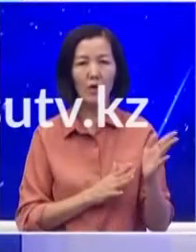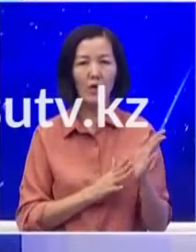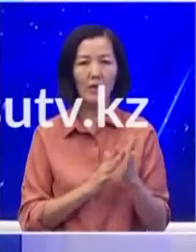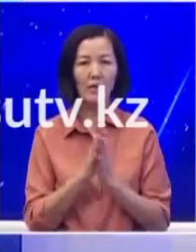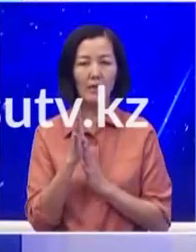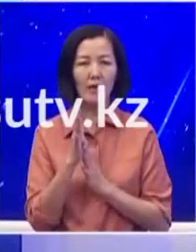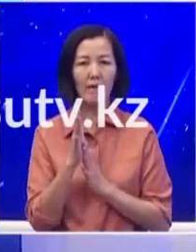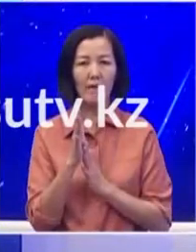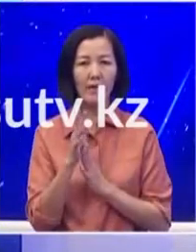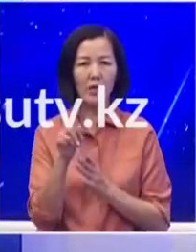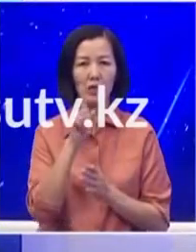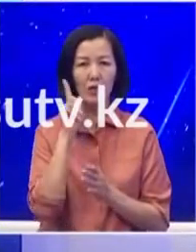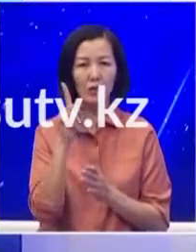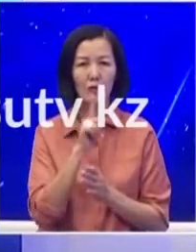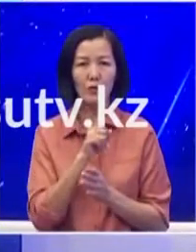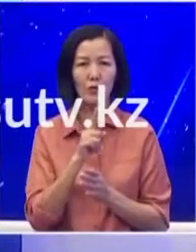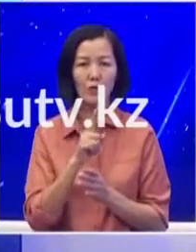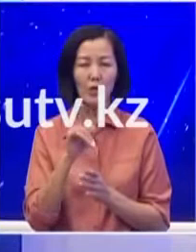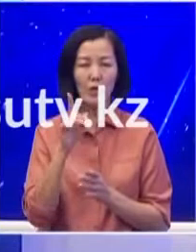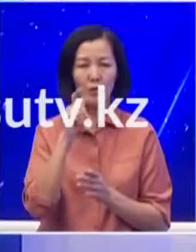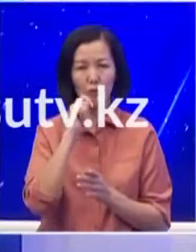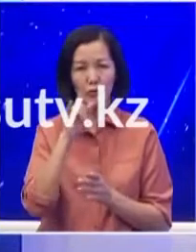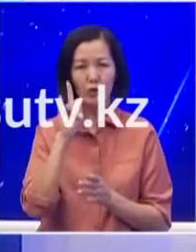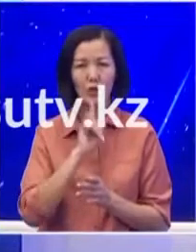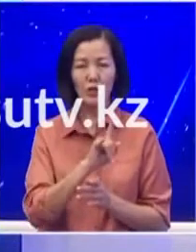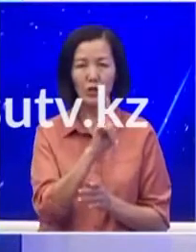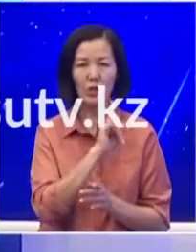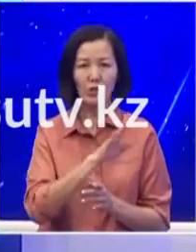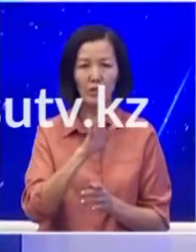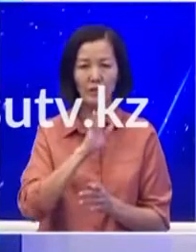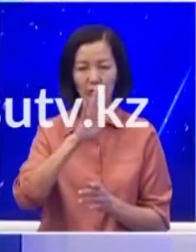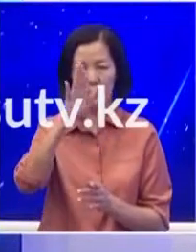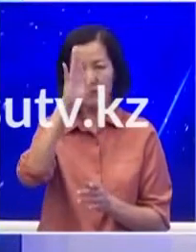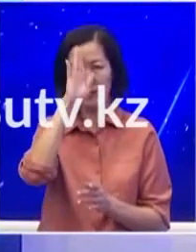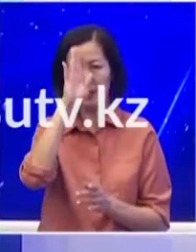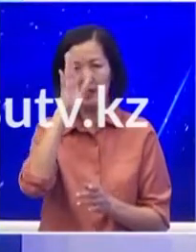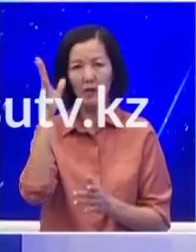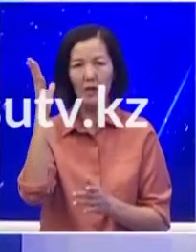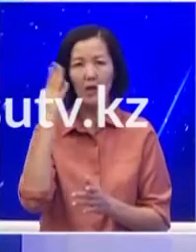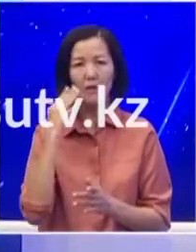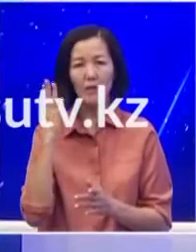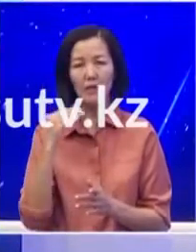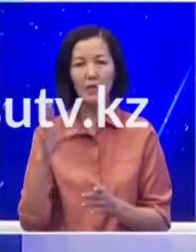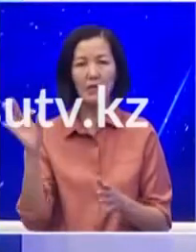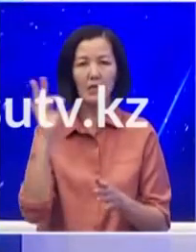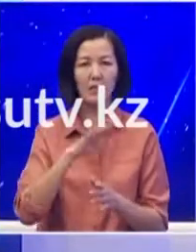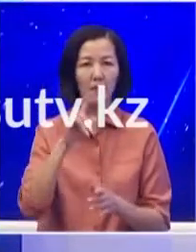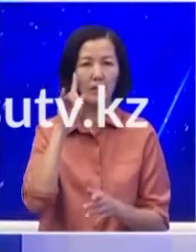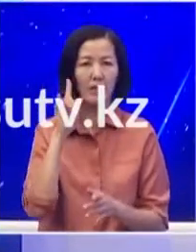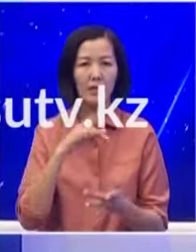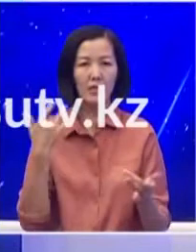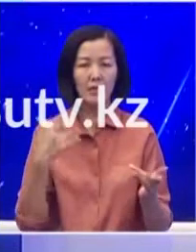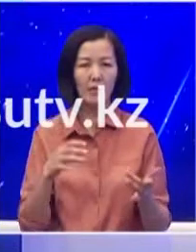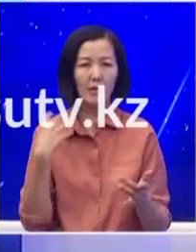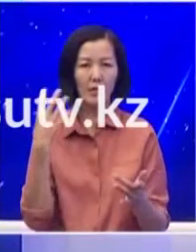женщин четырех возрастных категорий. Командное первенство оспаривают дружины Алматинской, Западно-Казахстанской, Жамбылской, Кызылординской